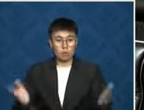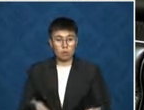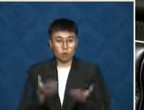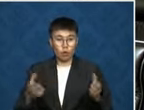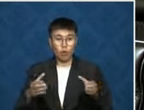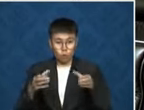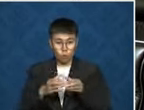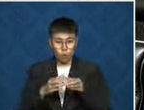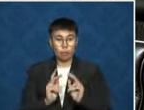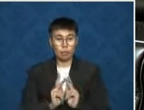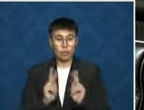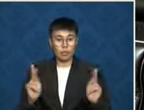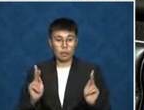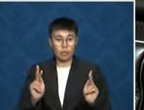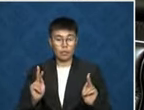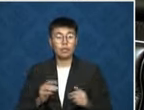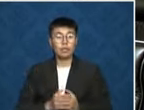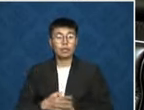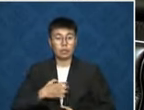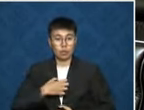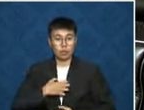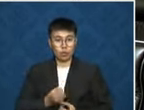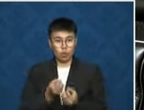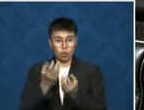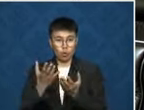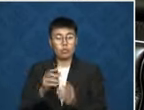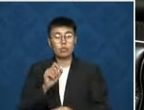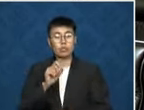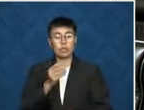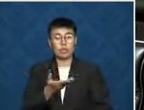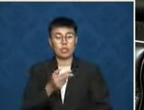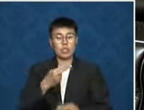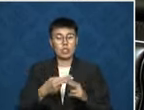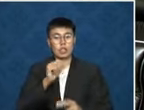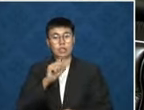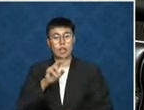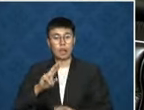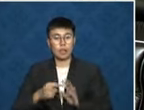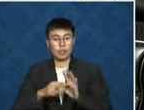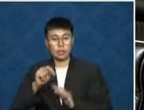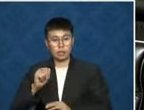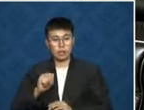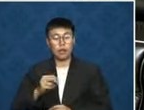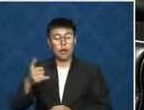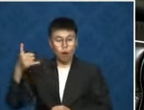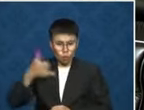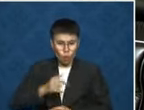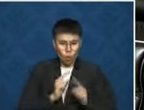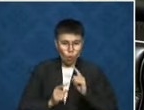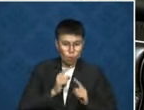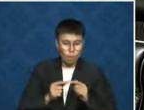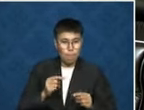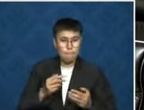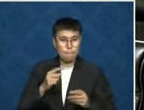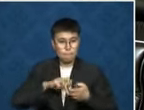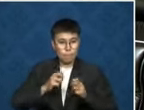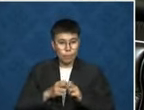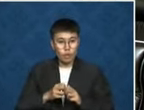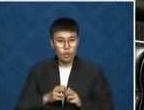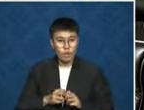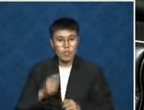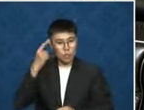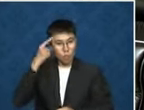ามัญชุดนี้นะครับแล้วก็อยากจะส่งถึงท่านสรัญครับก็ขอบพระคุณนะครับที่เดินเข้ามาหารือกันแล้วก็คิดว่าประเด็นต่างๆเหล่านี้เป็นประเด็นที่เราสามารถ